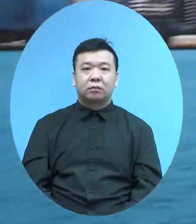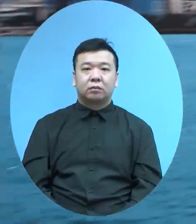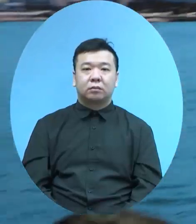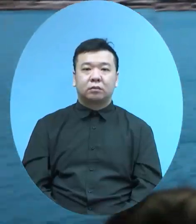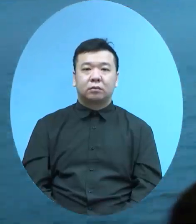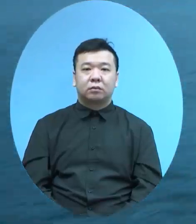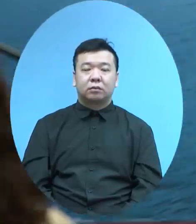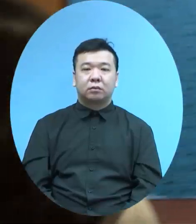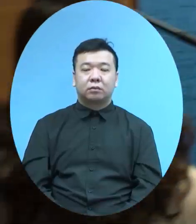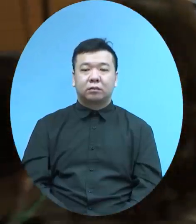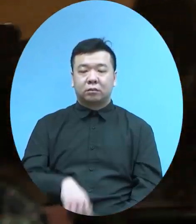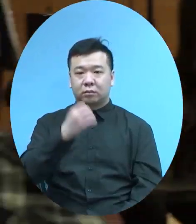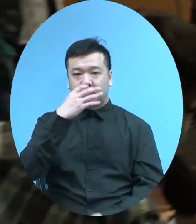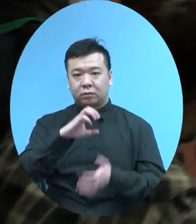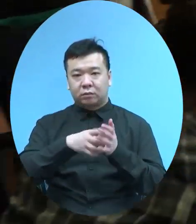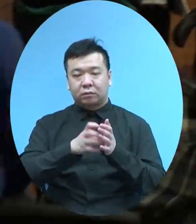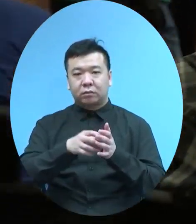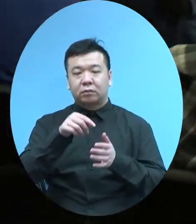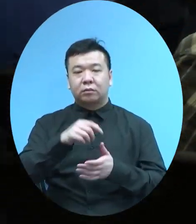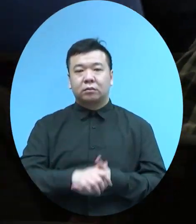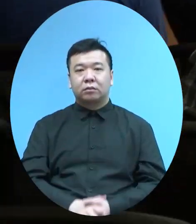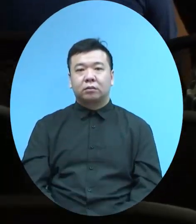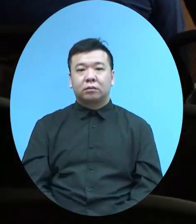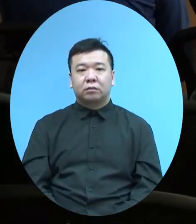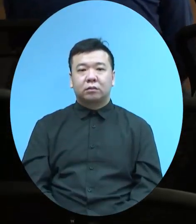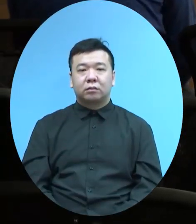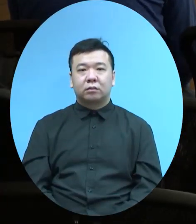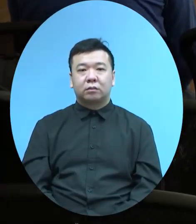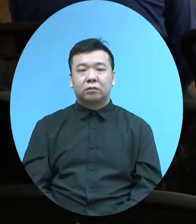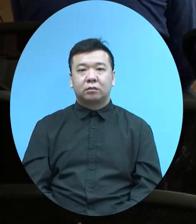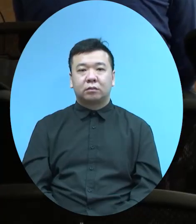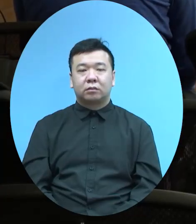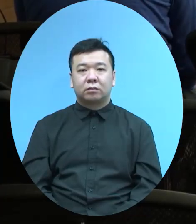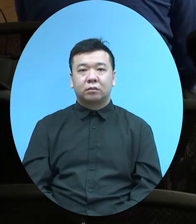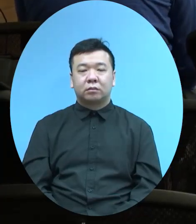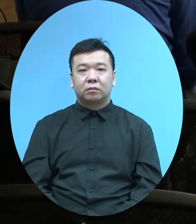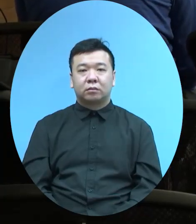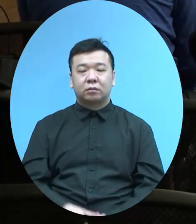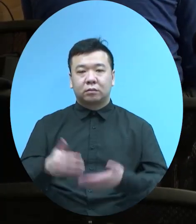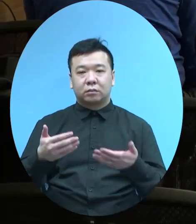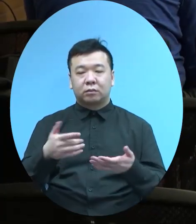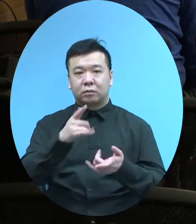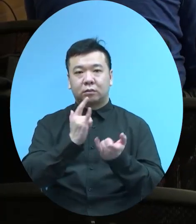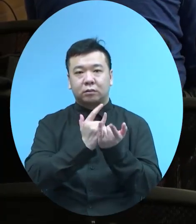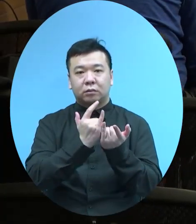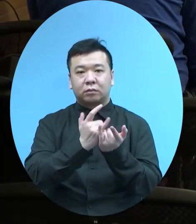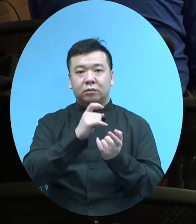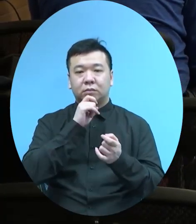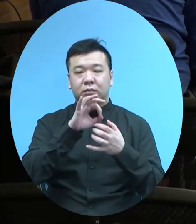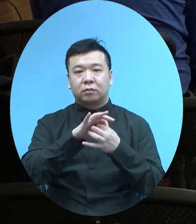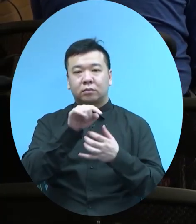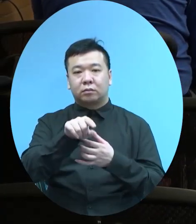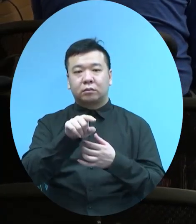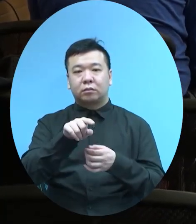Hi, I'll teach Kate. So there have been a number of cases linked to the Buddhist temple in North Point. Have you been able to find out the source of the outbreak in